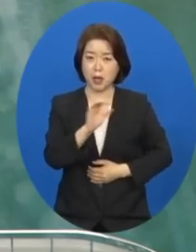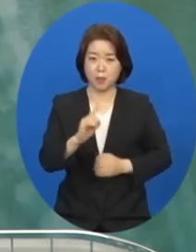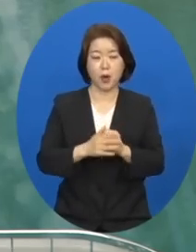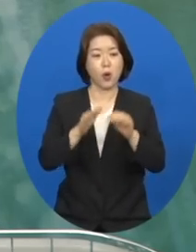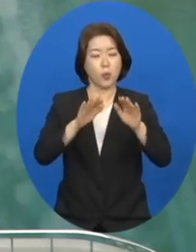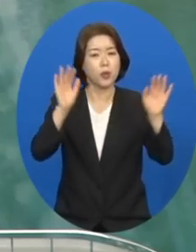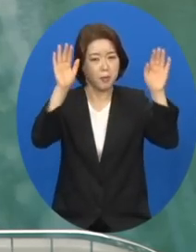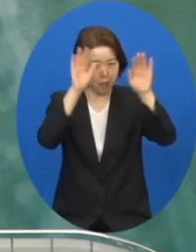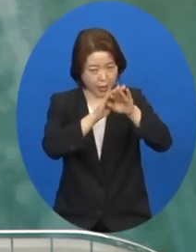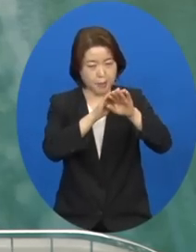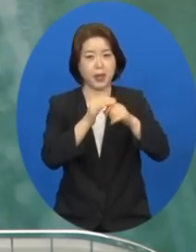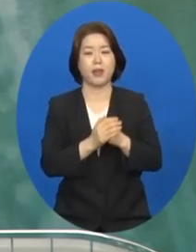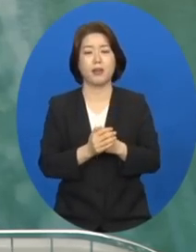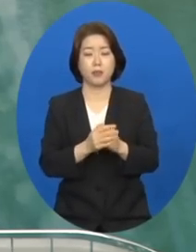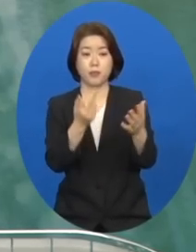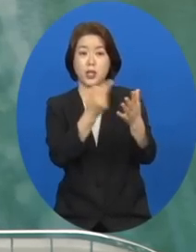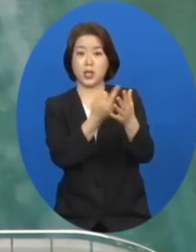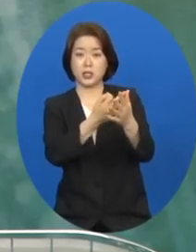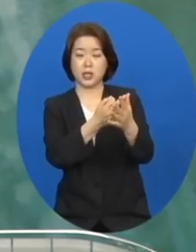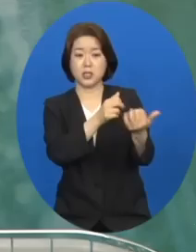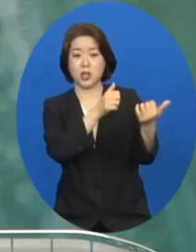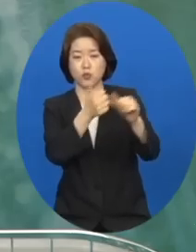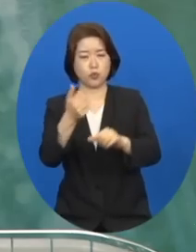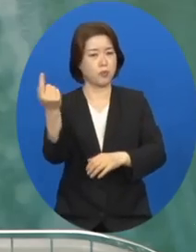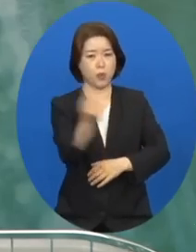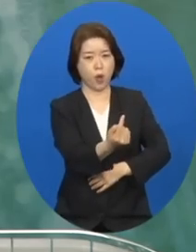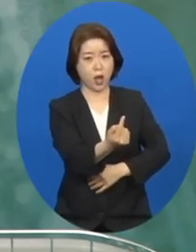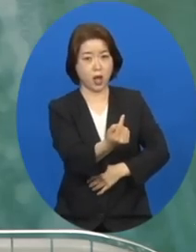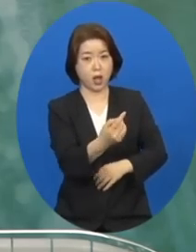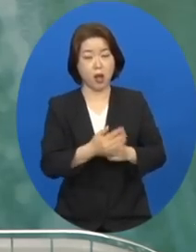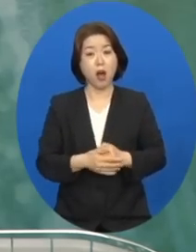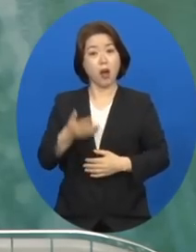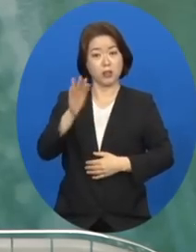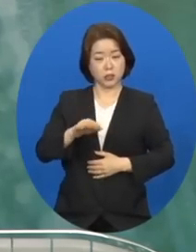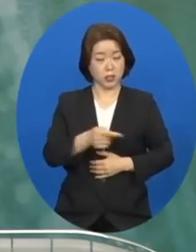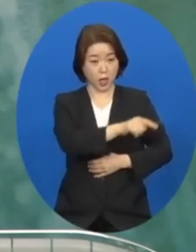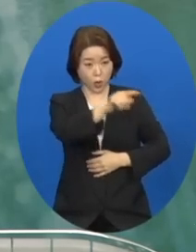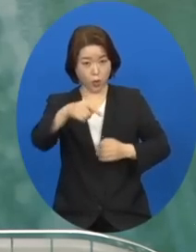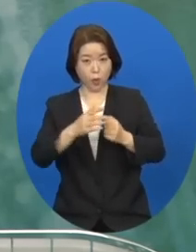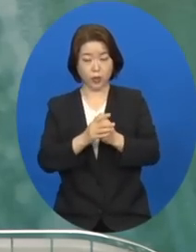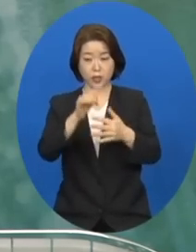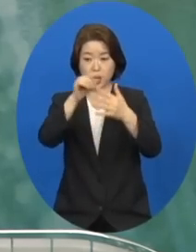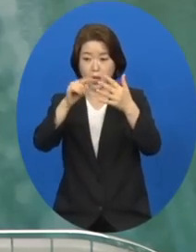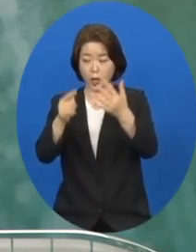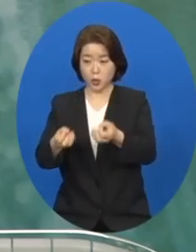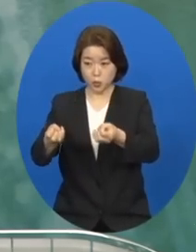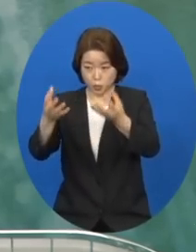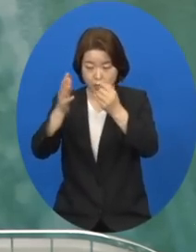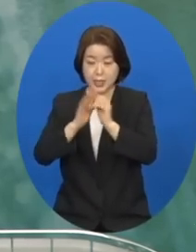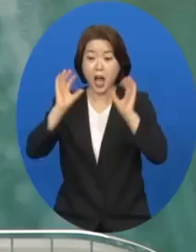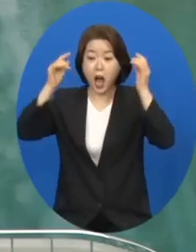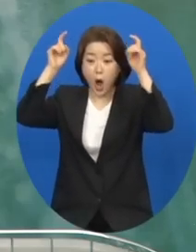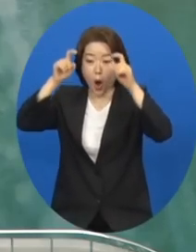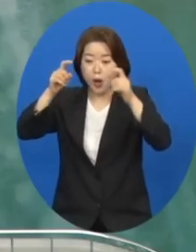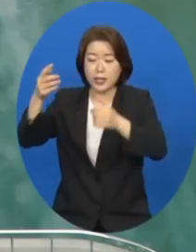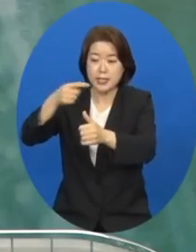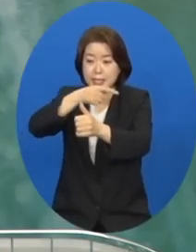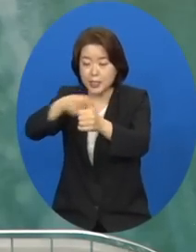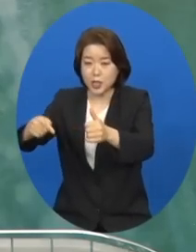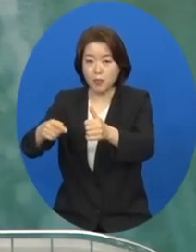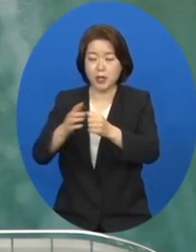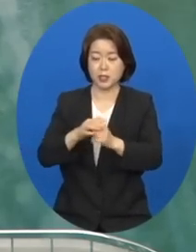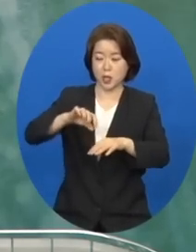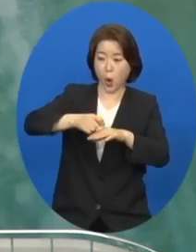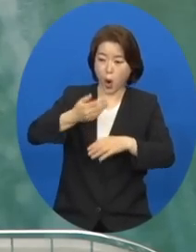밤에 장자의 죽음 이 임하게 될 것이다 그러나 너희가 유월절 어린양을 잡아다가 아 그 고기를